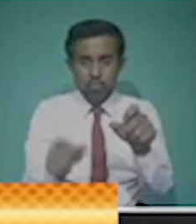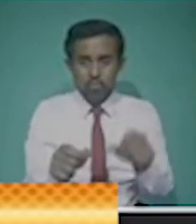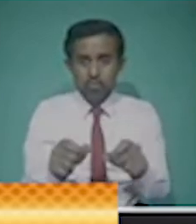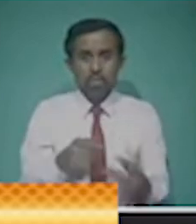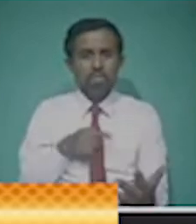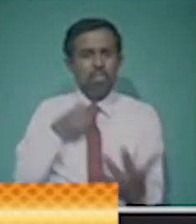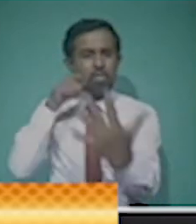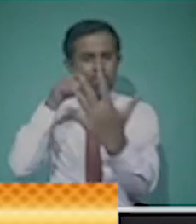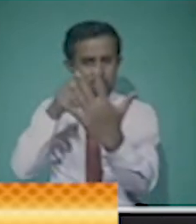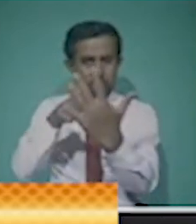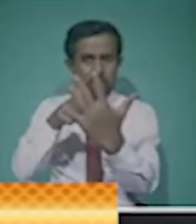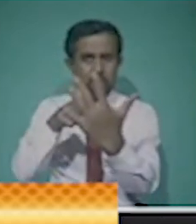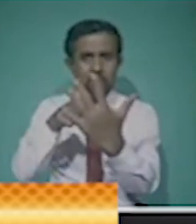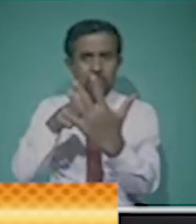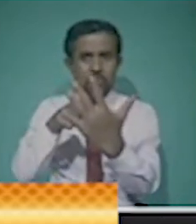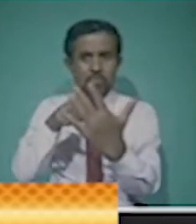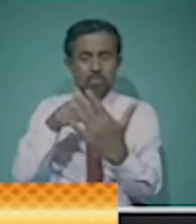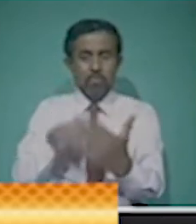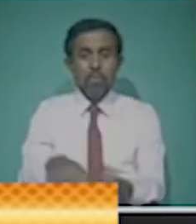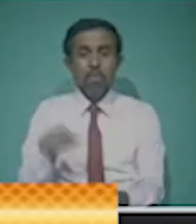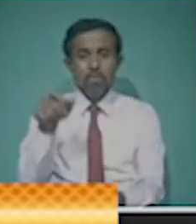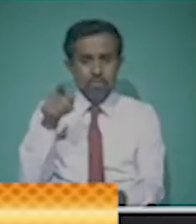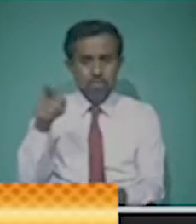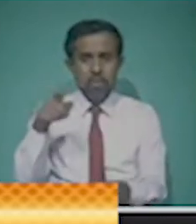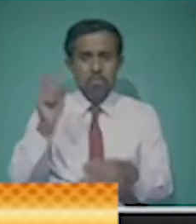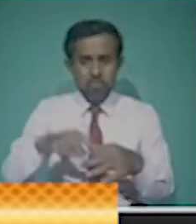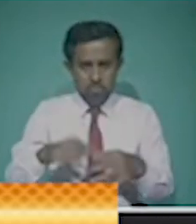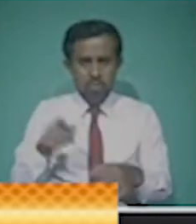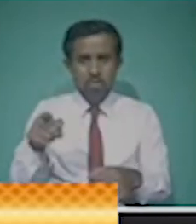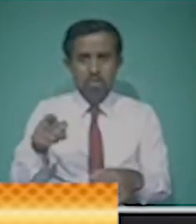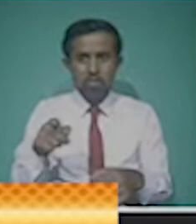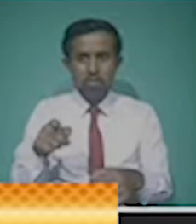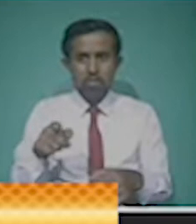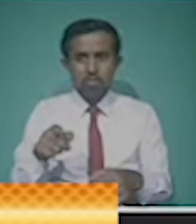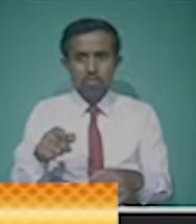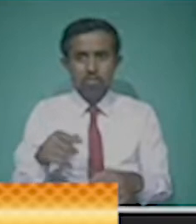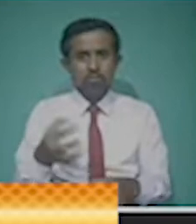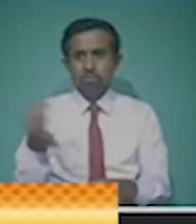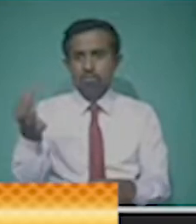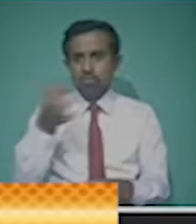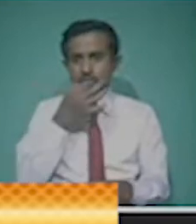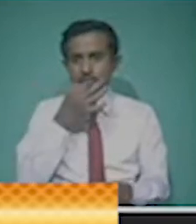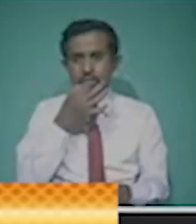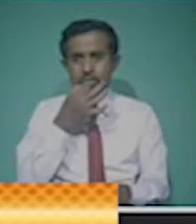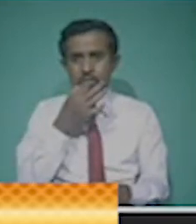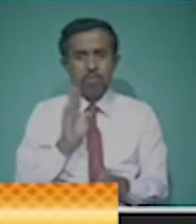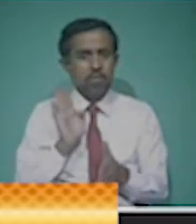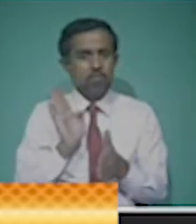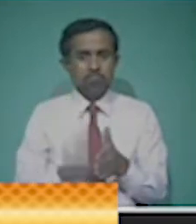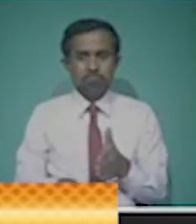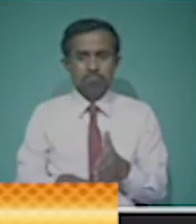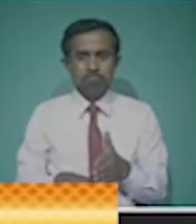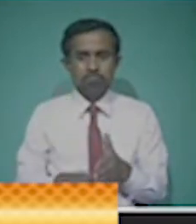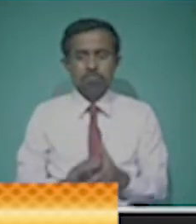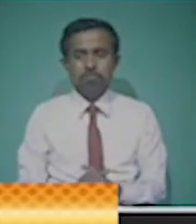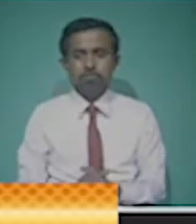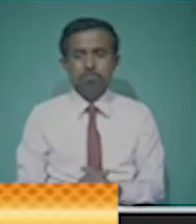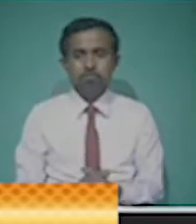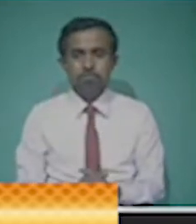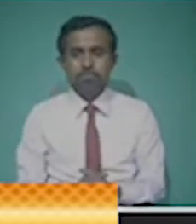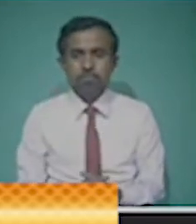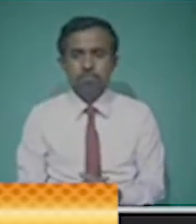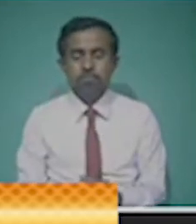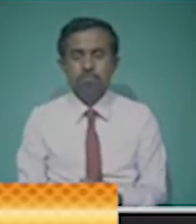அரசாங்கம் செயல்படுவதாக கூறப்படுவதை தாம் மறுப்பதாக அவர் குறிப்பிட்டார். இதன்போது குறிப்பிட்ட மனோ கணேசன், அரசாங்கம் இனவாத அடிப்படையில்